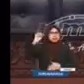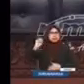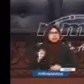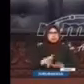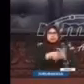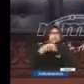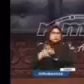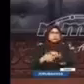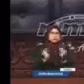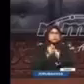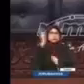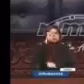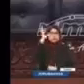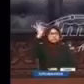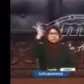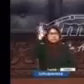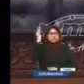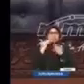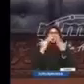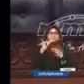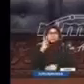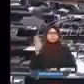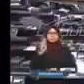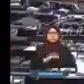bersekongkol dengan kerajaan persekutuan